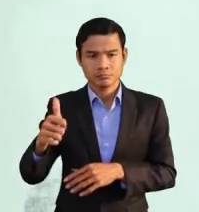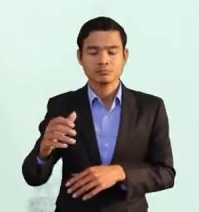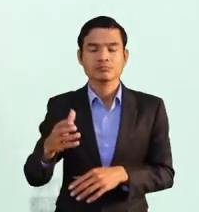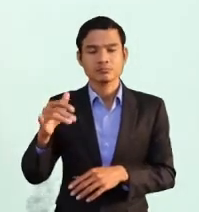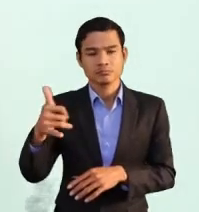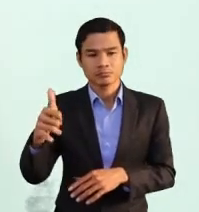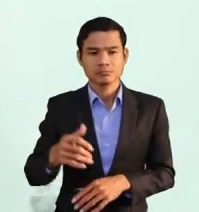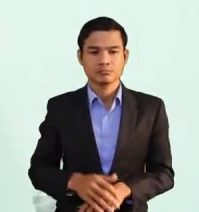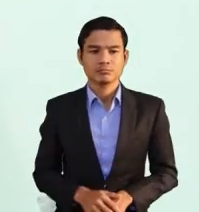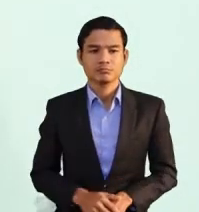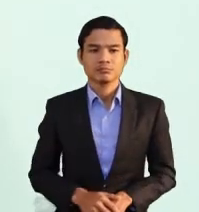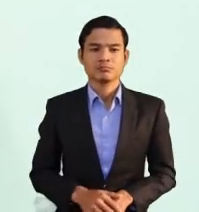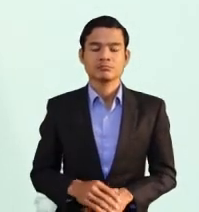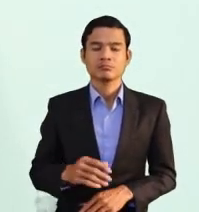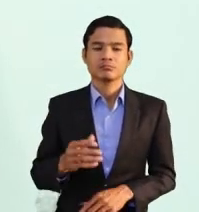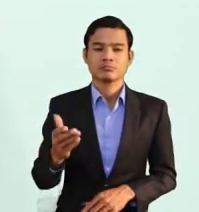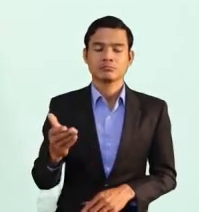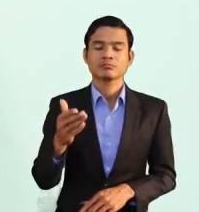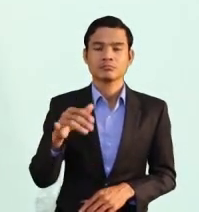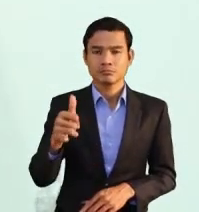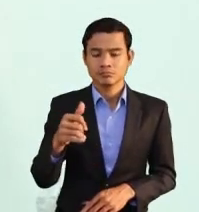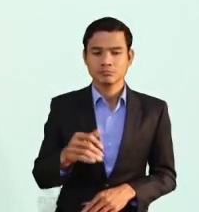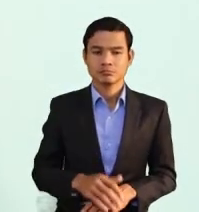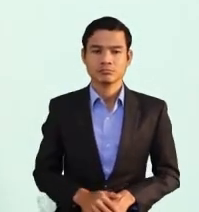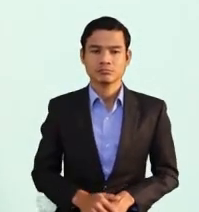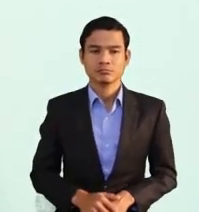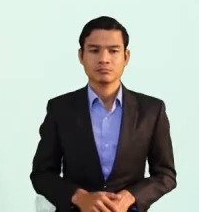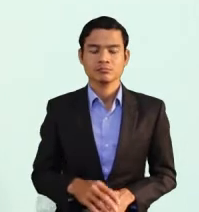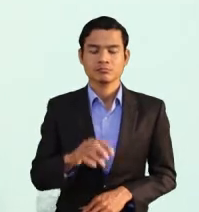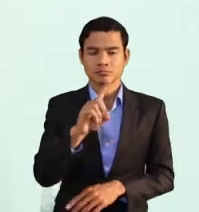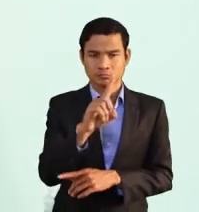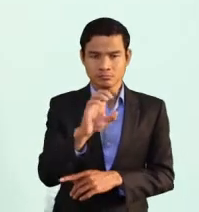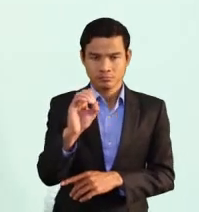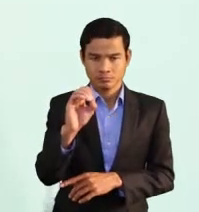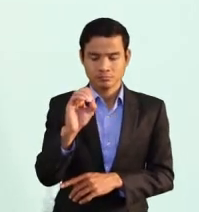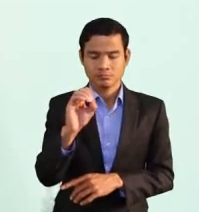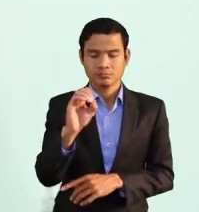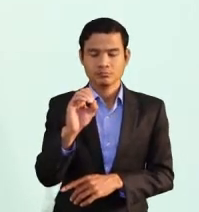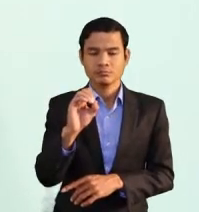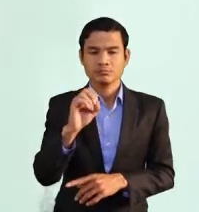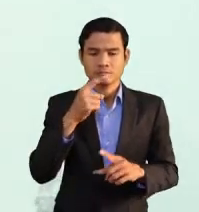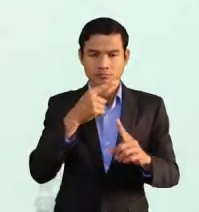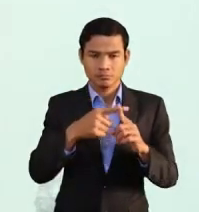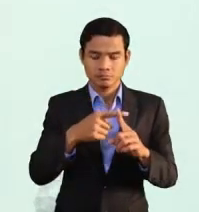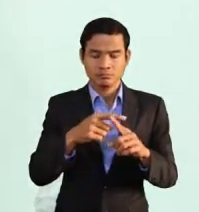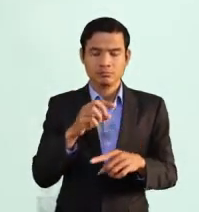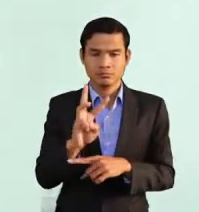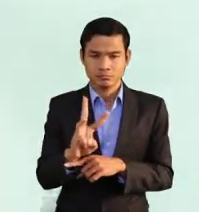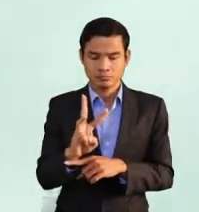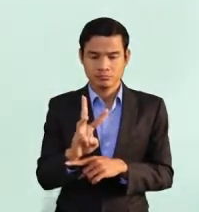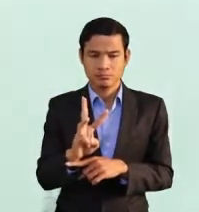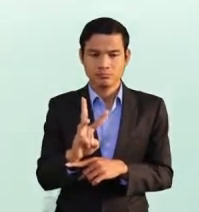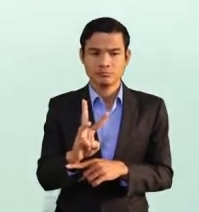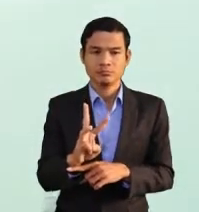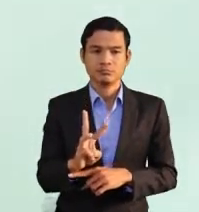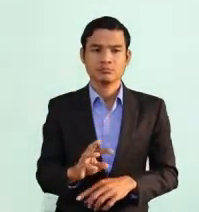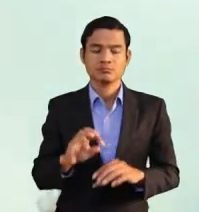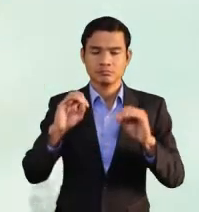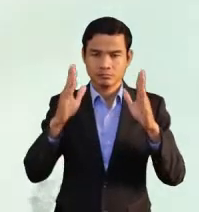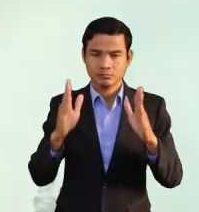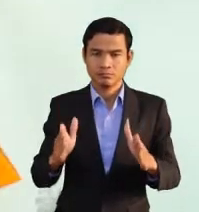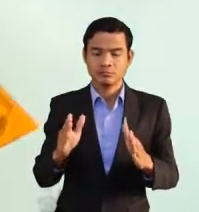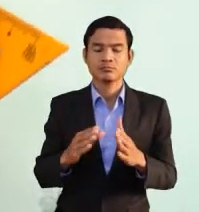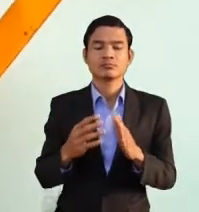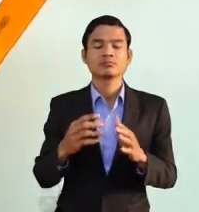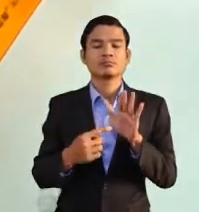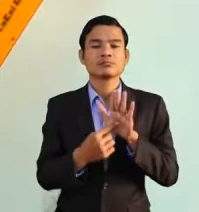còn á chắc mẹ khu sẽ xe thả rư đọc con nắng bầy à nế mẹ cứ